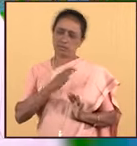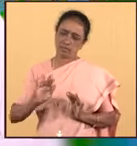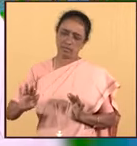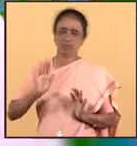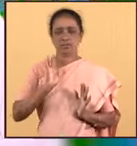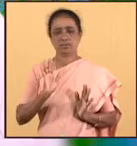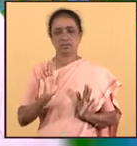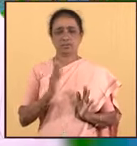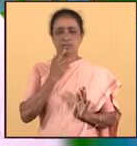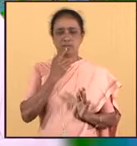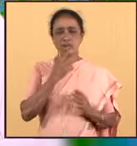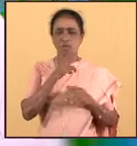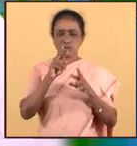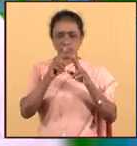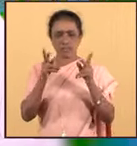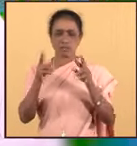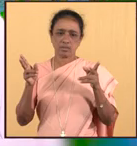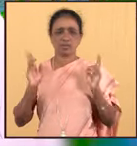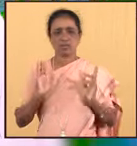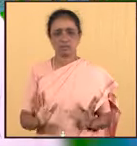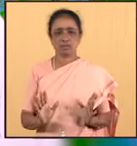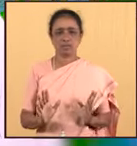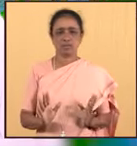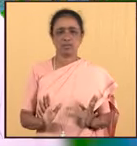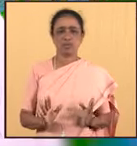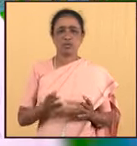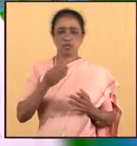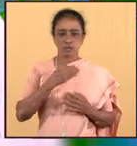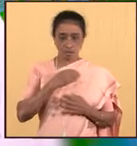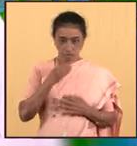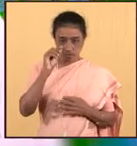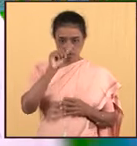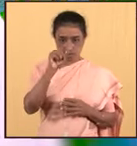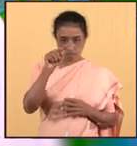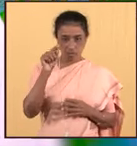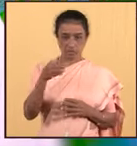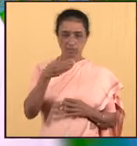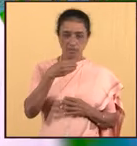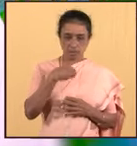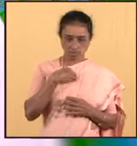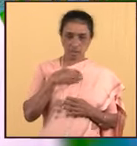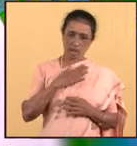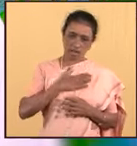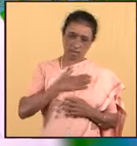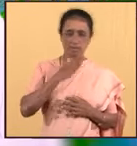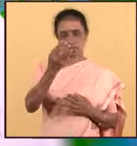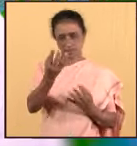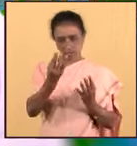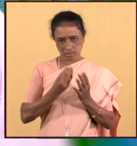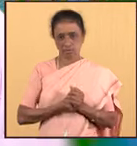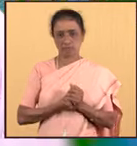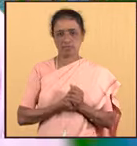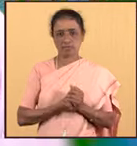சில கோட்பாடுகள் இருக்கும், கிறிஸ்துவ மத கல்வி நிறுவனங்கள் எனது கோட்பாடு இருக்கும். அதில் வந்து கிறிஸ்தவர்கள் அல்லாத பிற மதத்தினர்